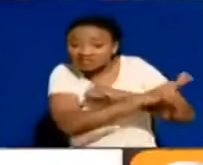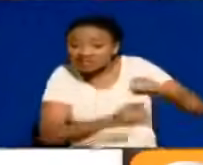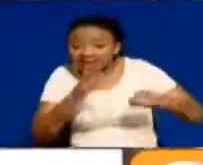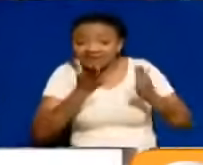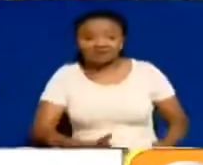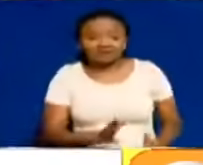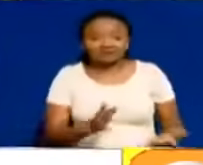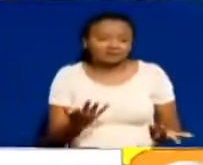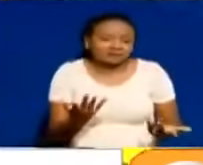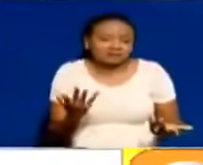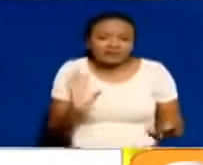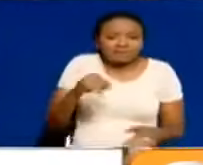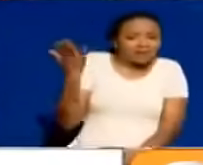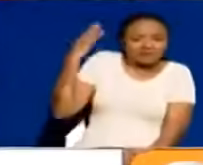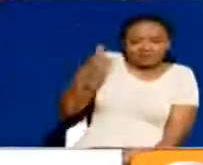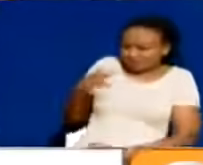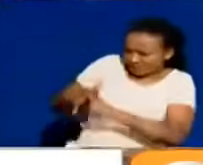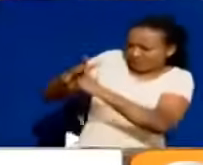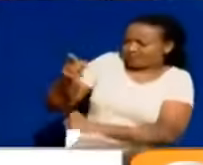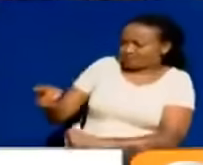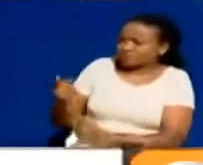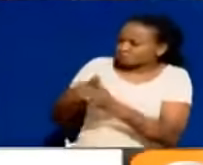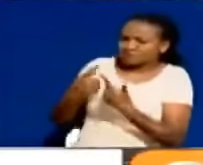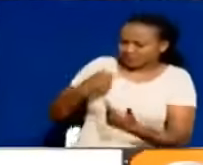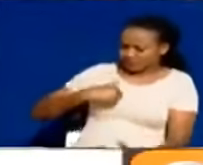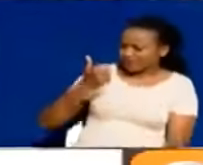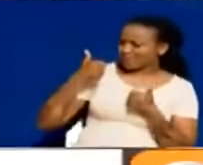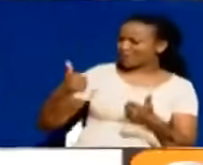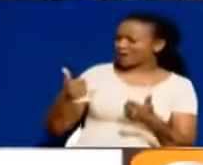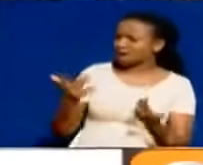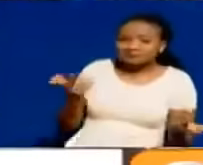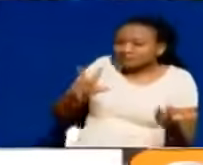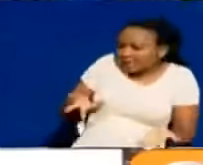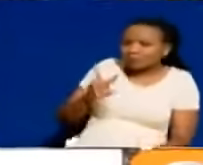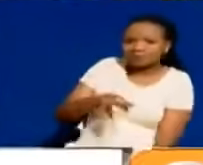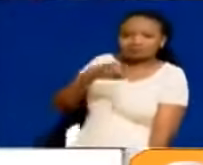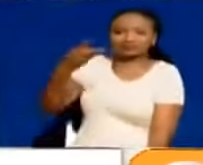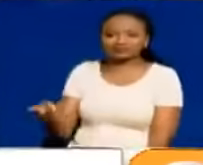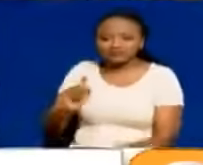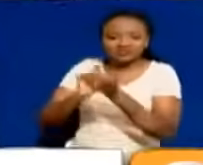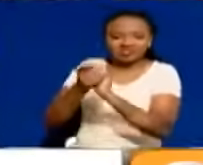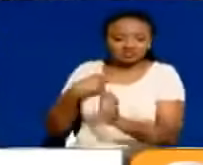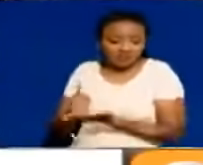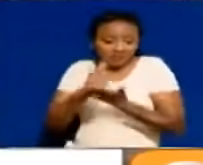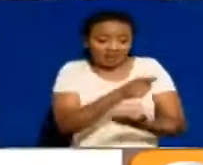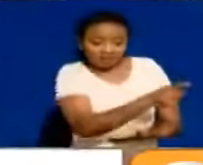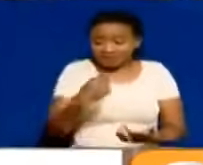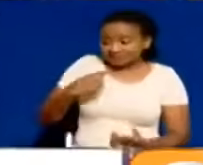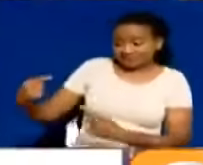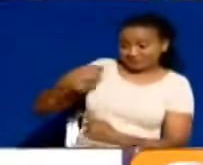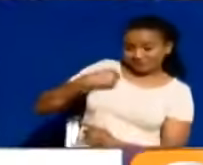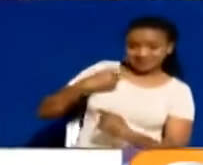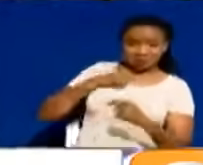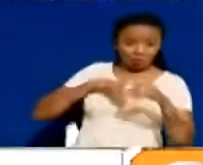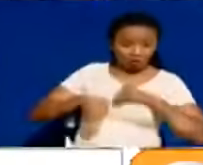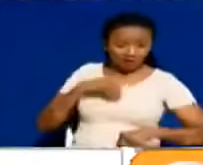mwizi. Siku ile mimi nilikuwa nawasaidia wao, nilikuwa mtu mzuri. Leo nasaidia wanyonge hawa, nimekuwa